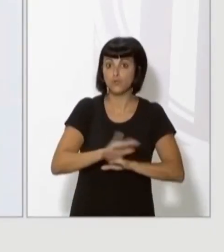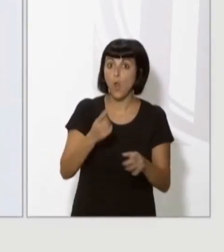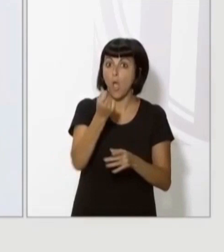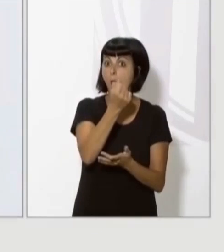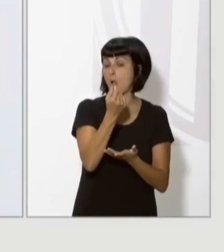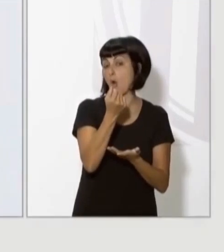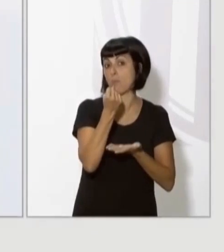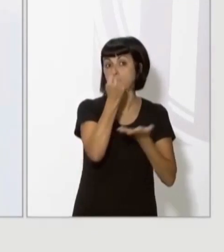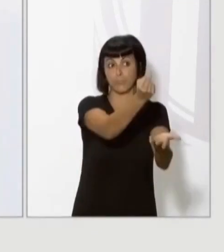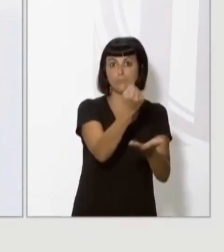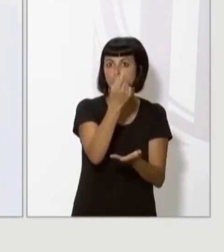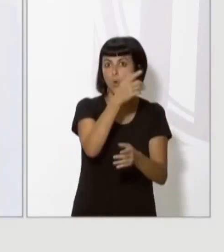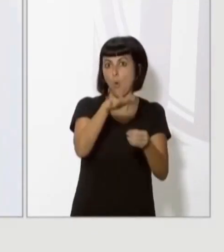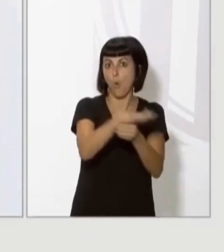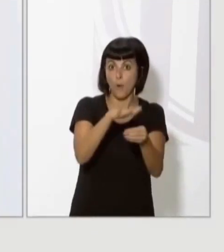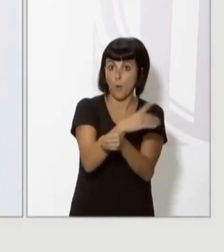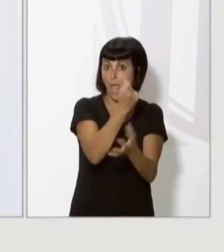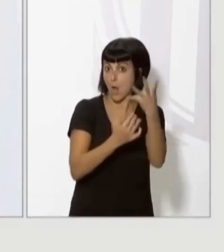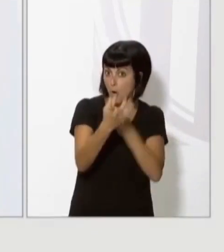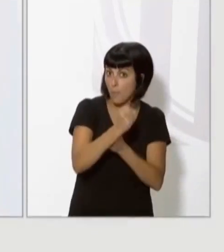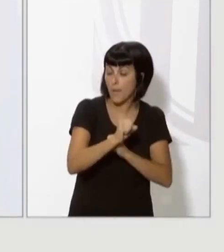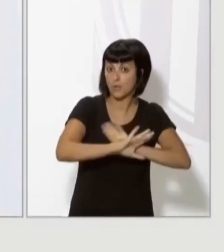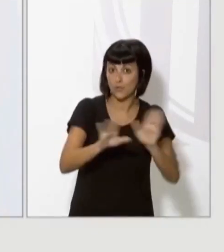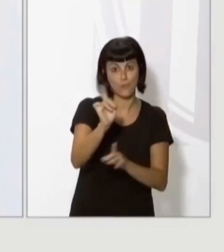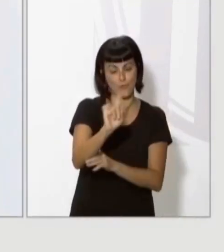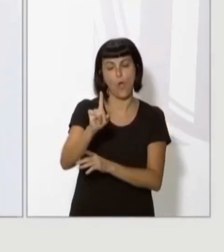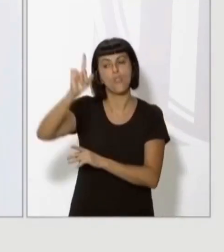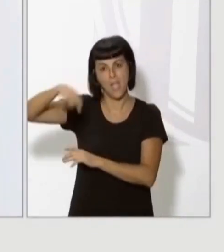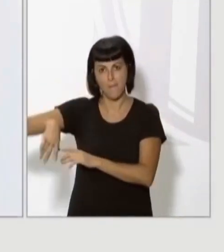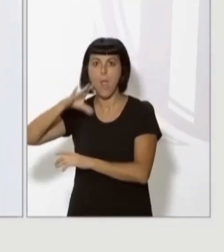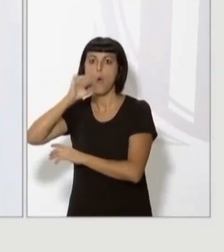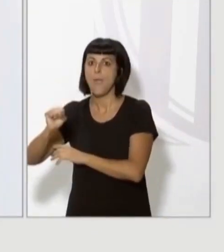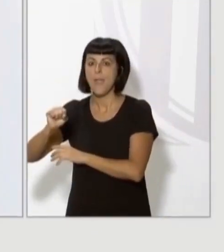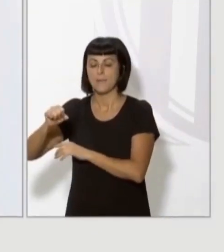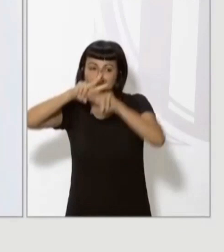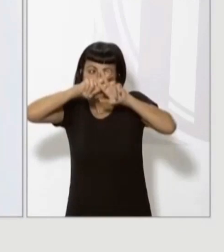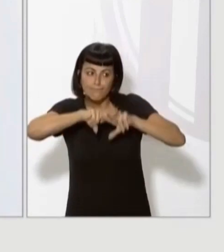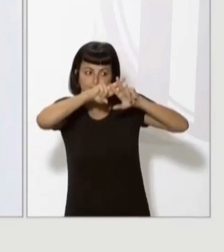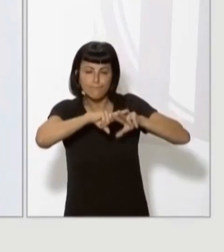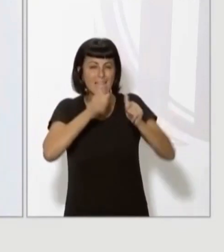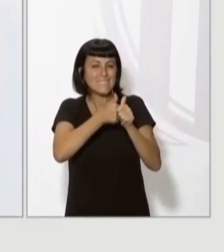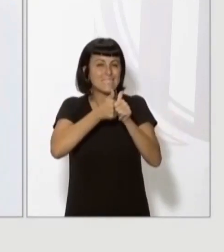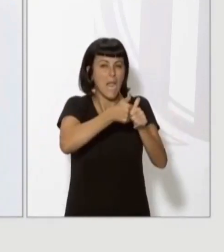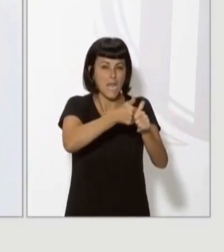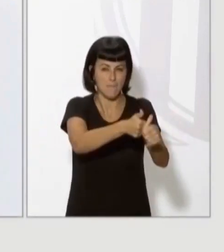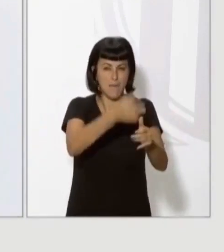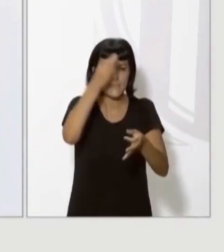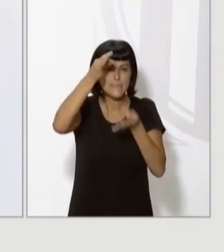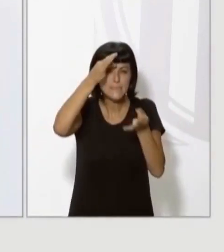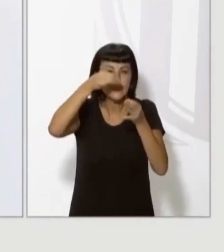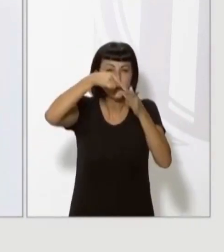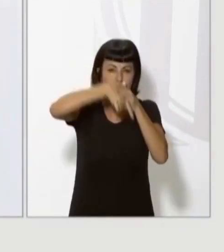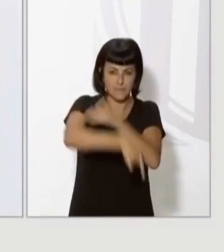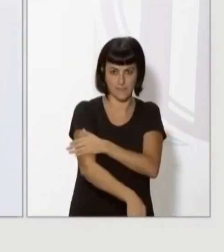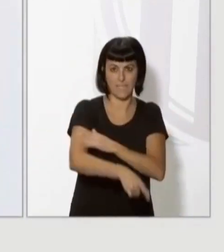econòmicament els danys causats, que també, i és per això que des del govern s'està fent des del primer moment un seguiment detallat, acurat de la